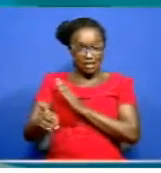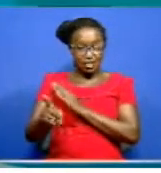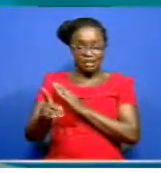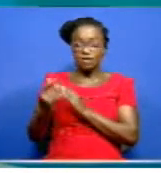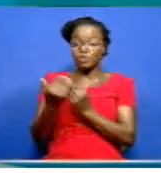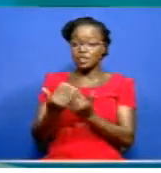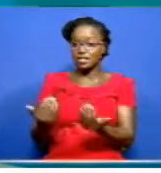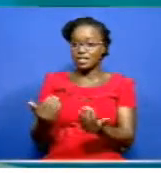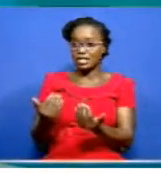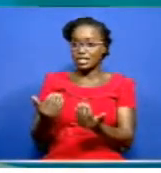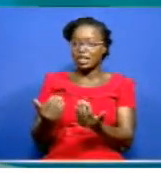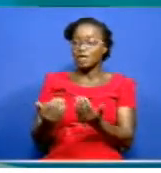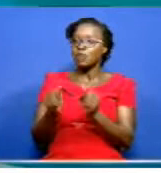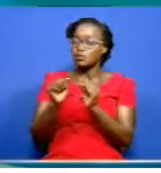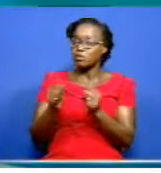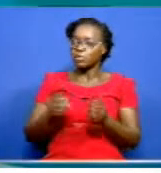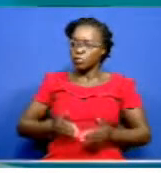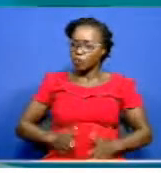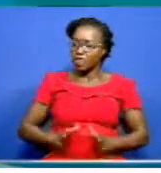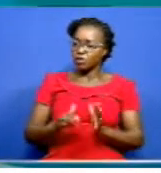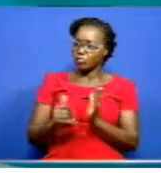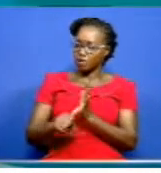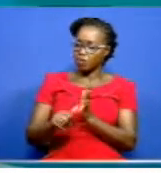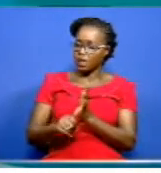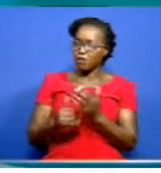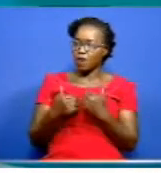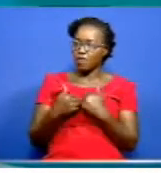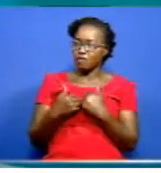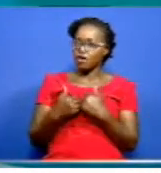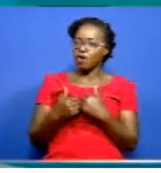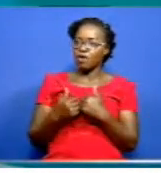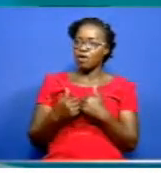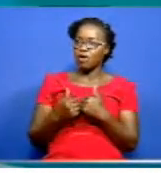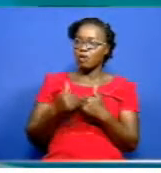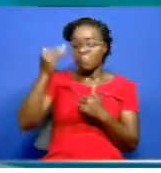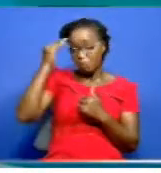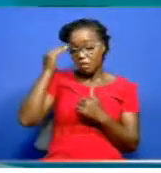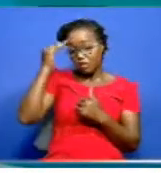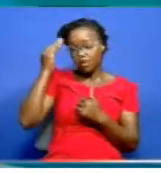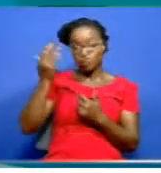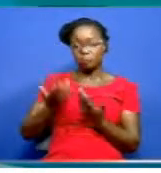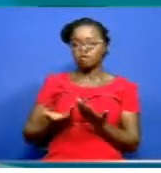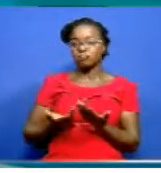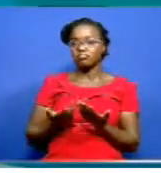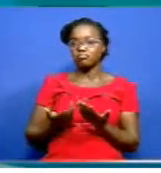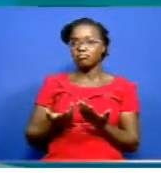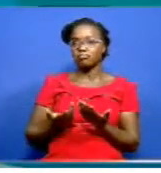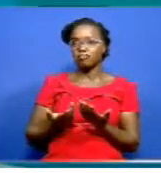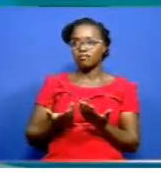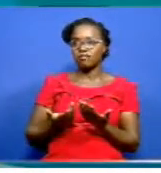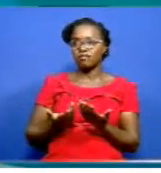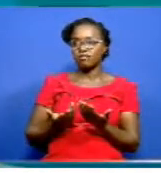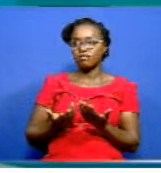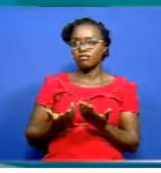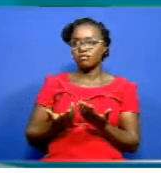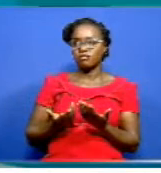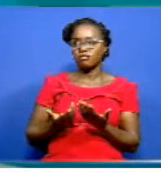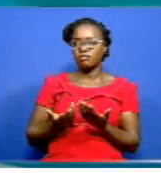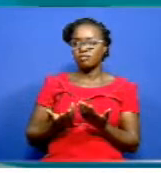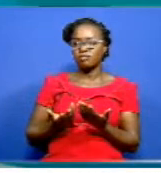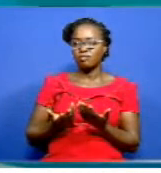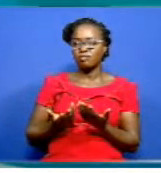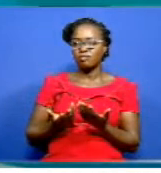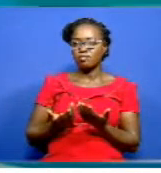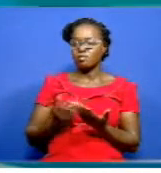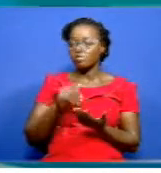utapata mtoto anaweza zaliwa na shida zake, shida tu za kiakili, sio shida za kimwili haswa. Si